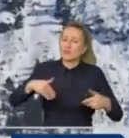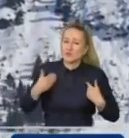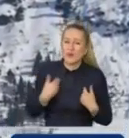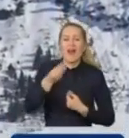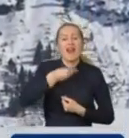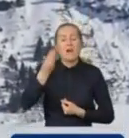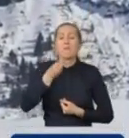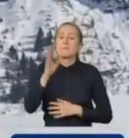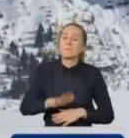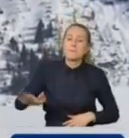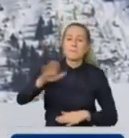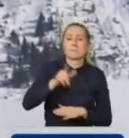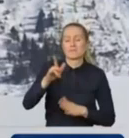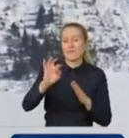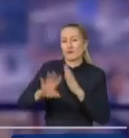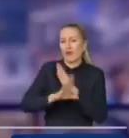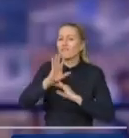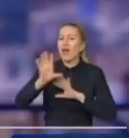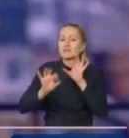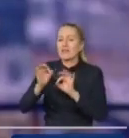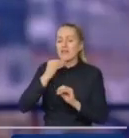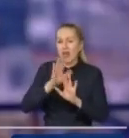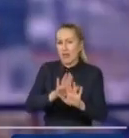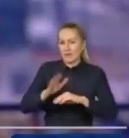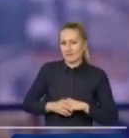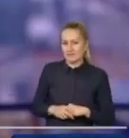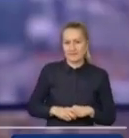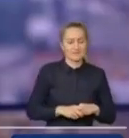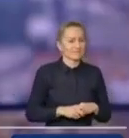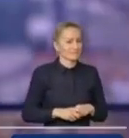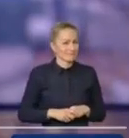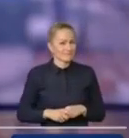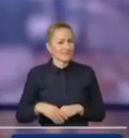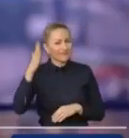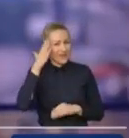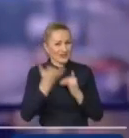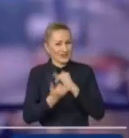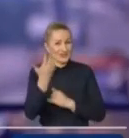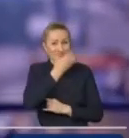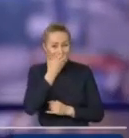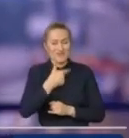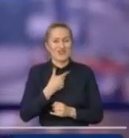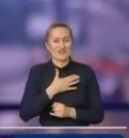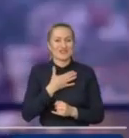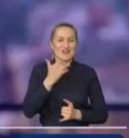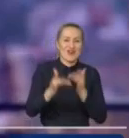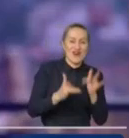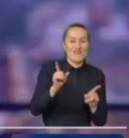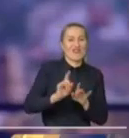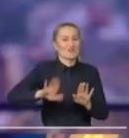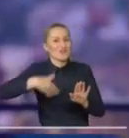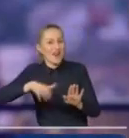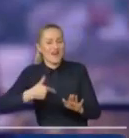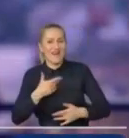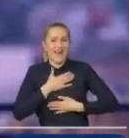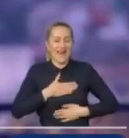stołówka w Limbie nad Morskim Okiem. Wyższe temperatury sprawiają, że chętnie wsiadamy na rowery i hulajnogi. Jadąc, pamiętajmy